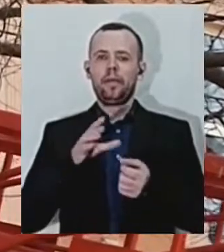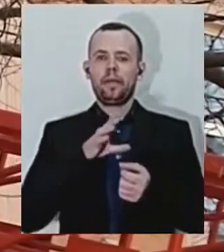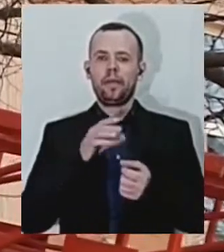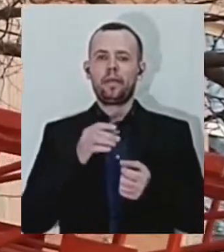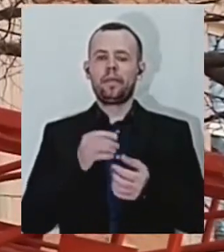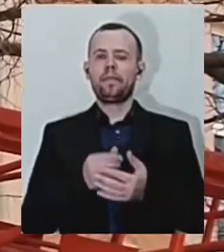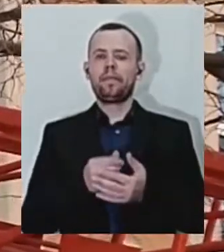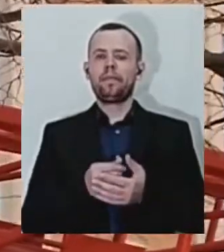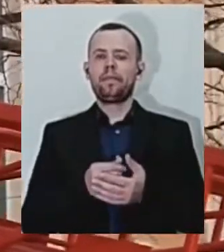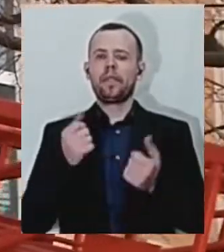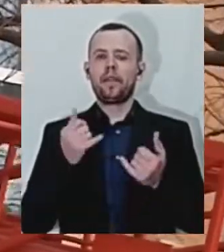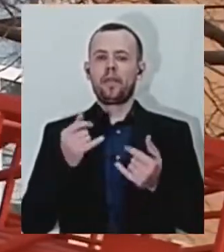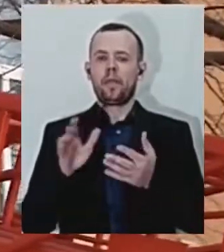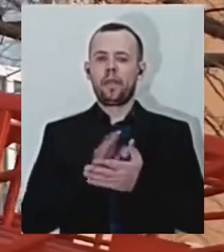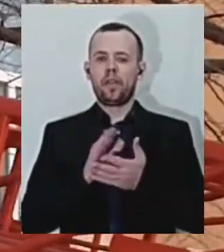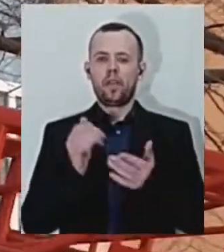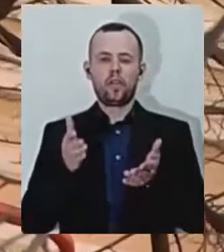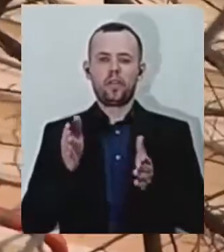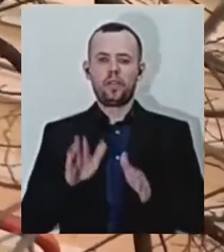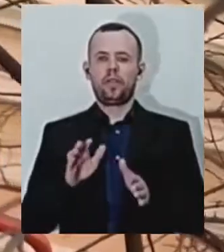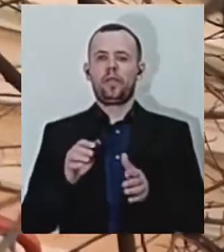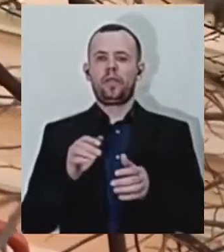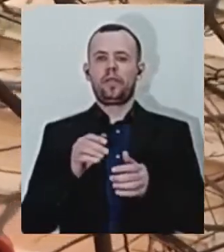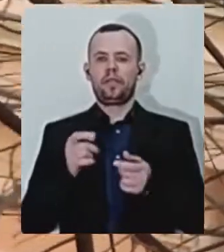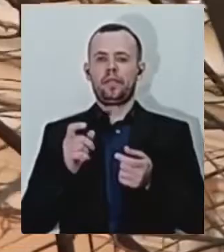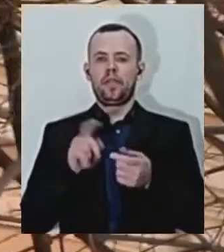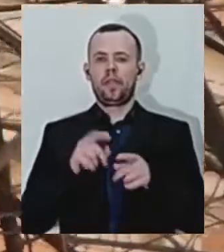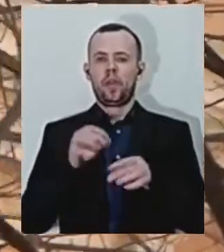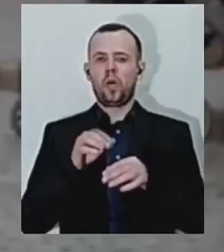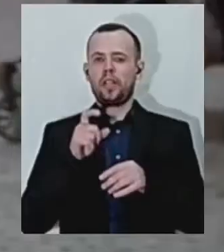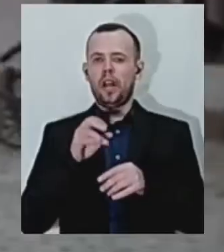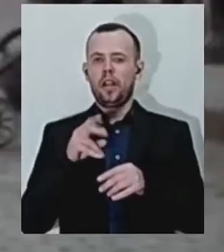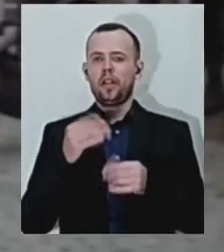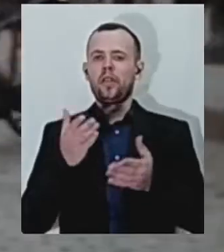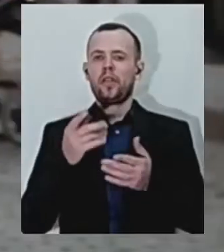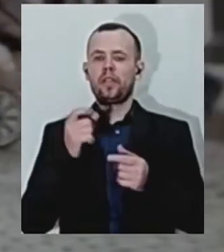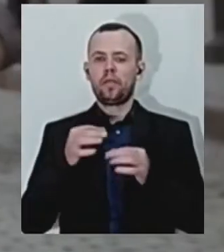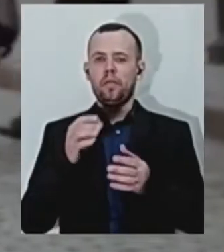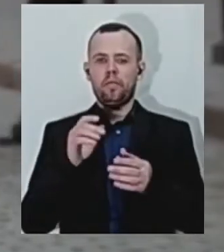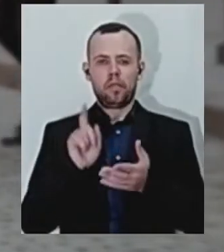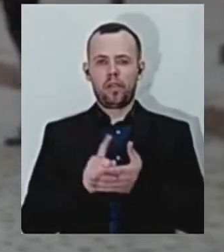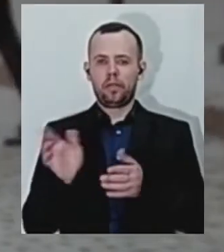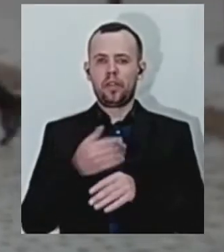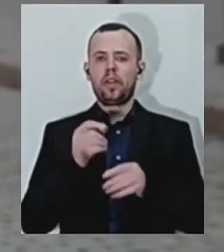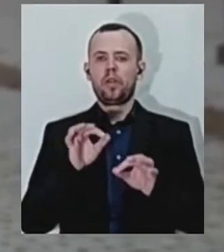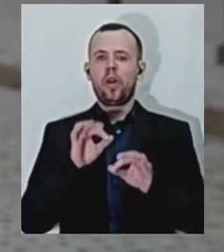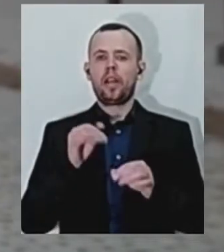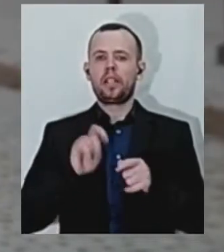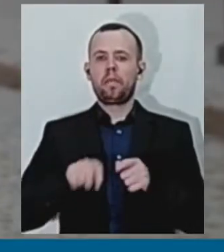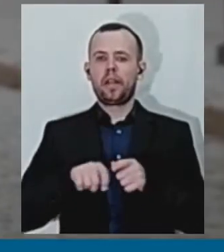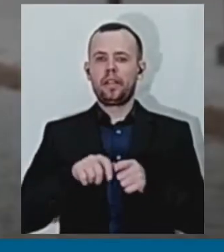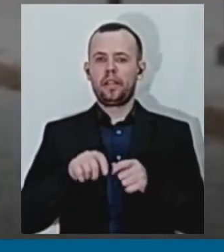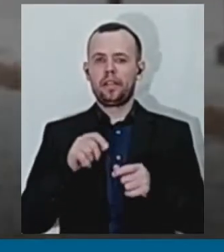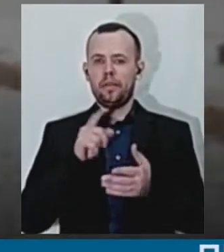деревах залишають дроти, під'єднані до приватних закладів, які за добу повинні прибрати, розповіла інспекторка КП «Міськ Зелентрес» Дар'я